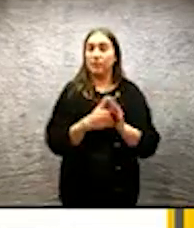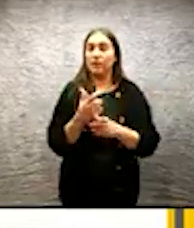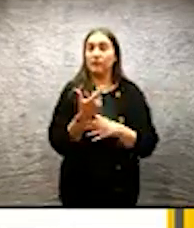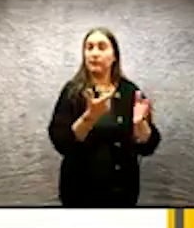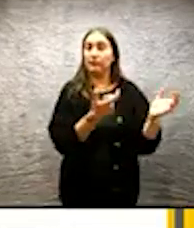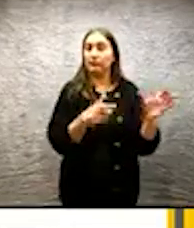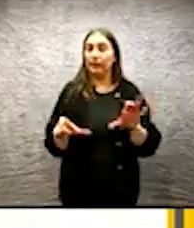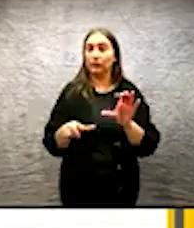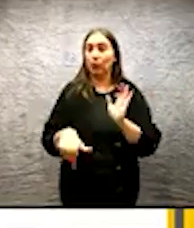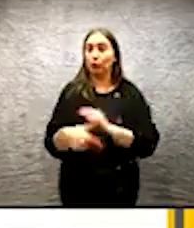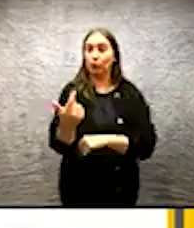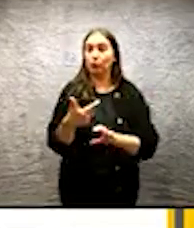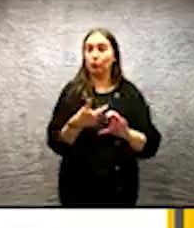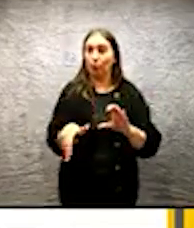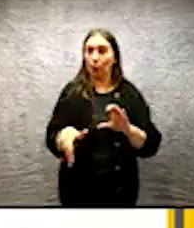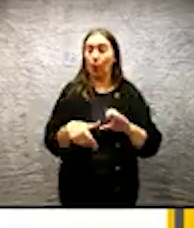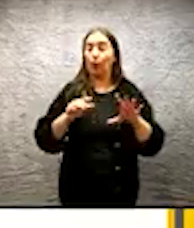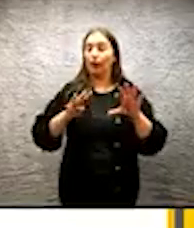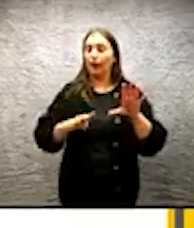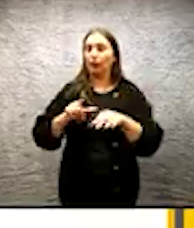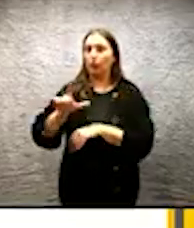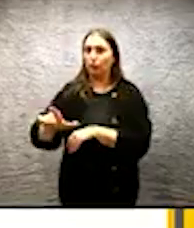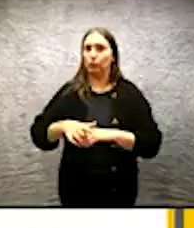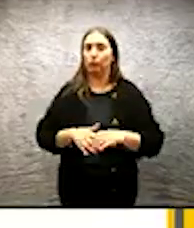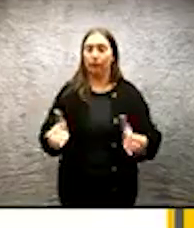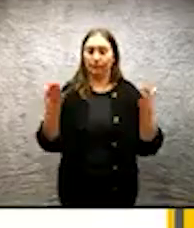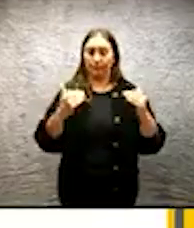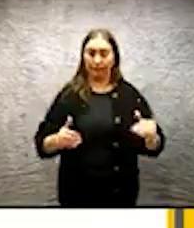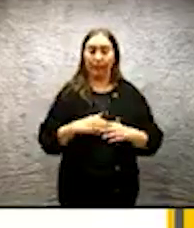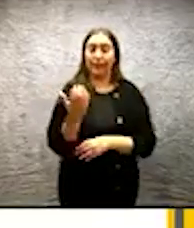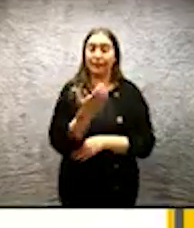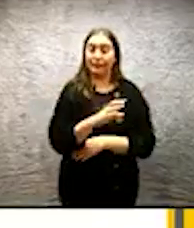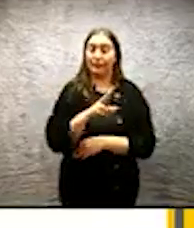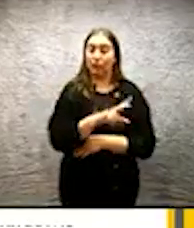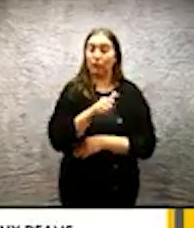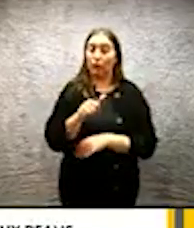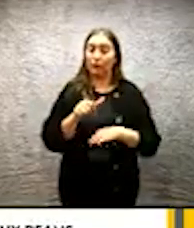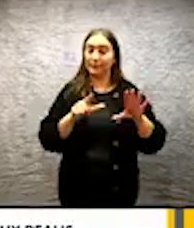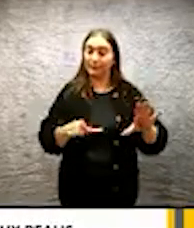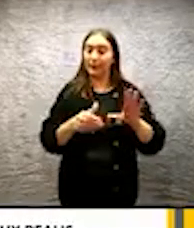464 712,92 € pour des recettes de fonctionnement de